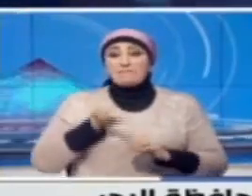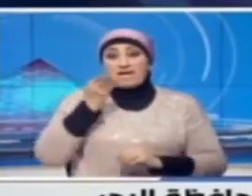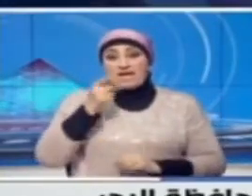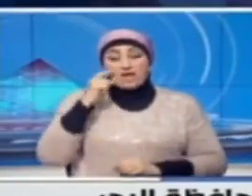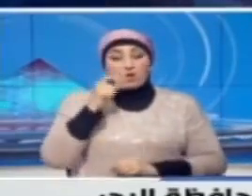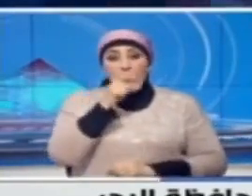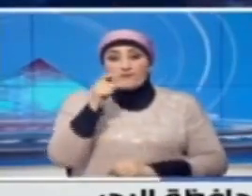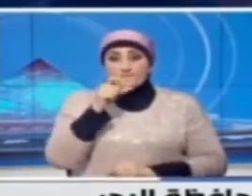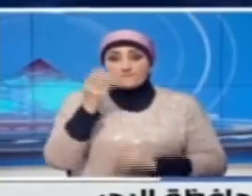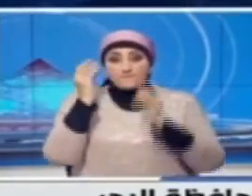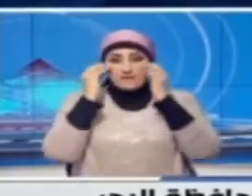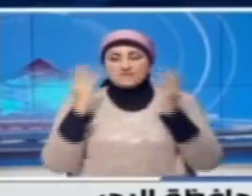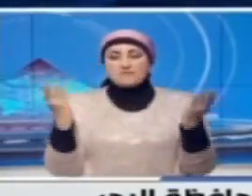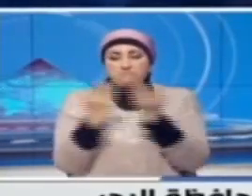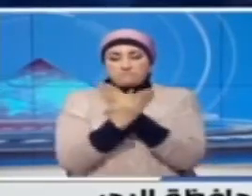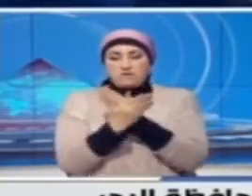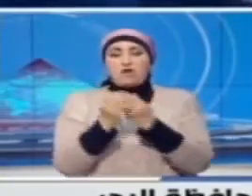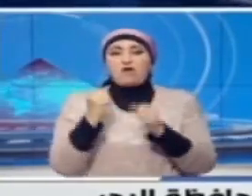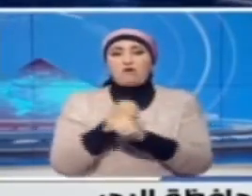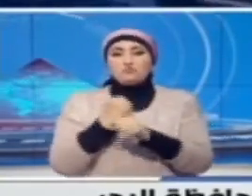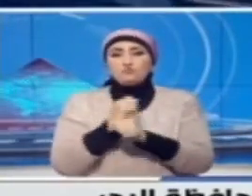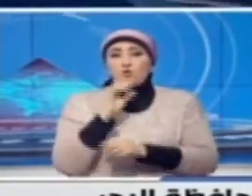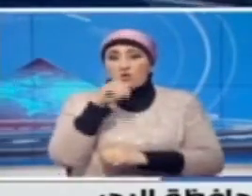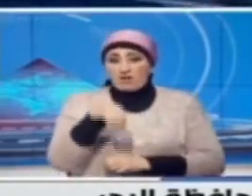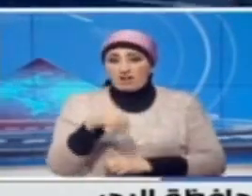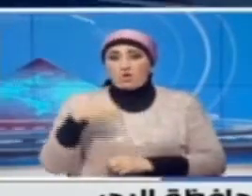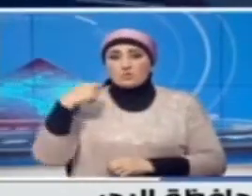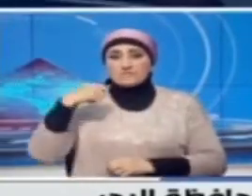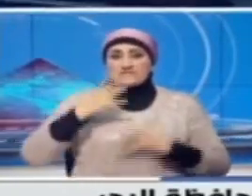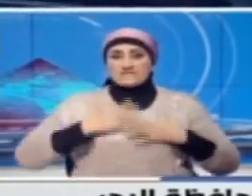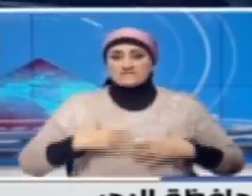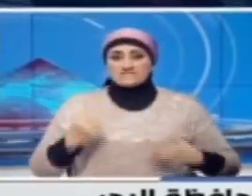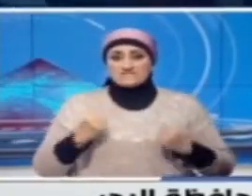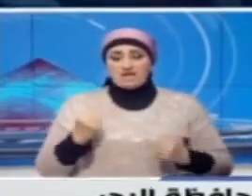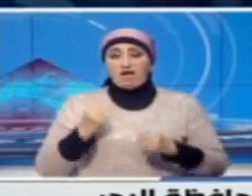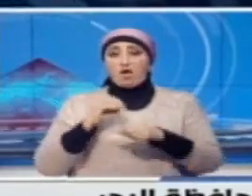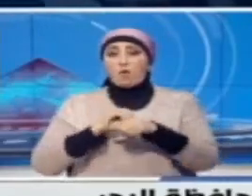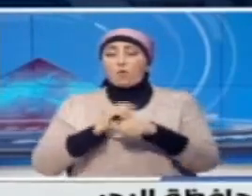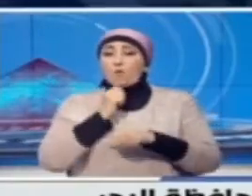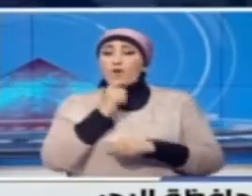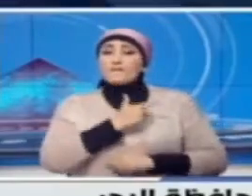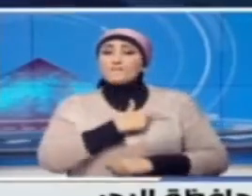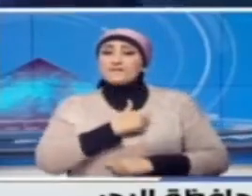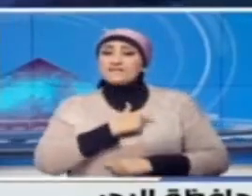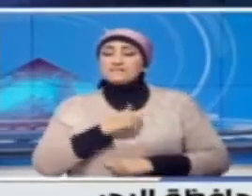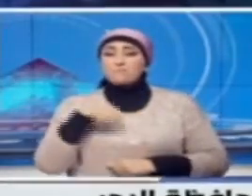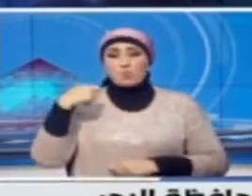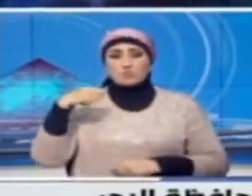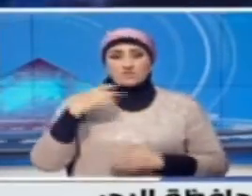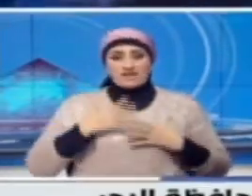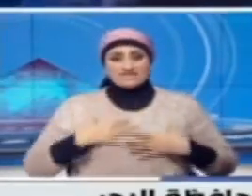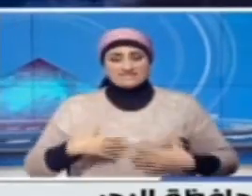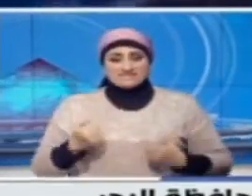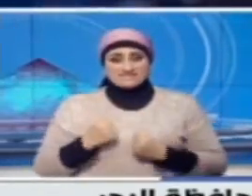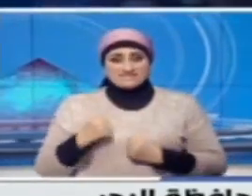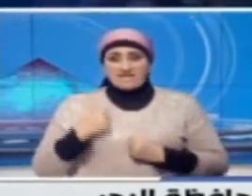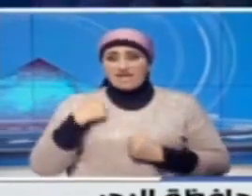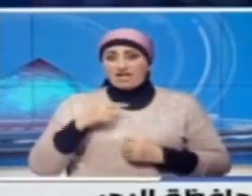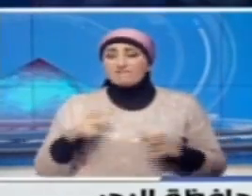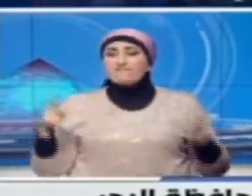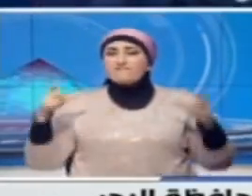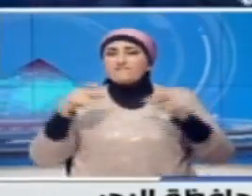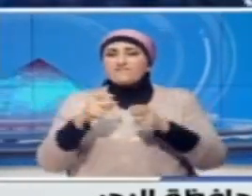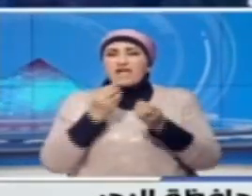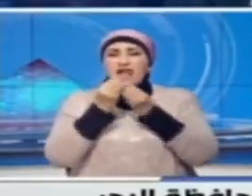العلمي القائم بعمل وزير الصحة والسكان. وأوضح المتحدث باسم وزارة الصحة والسكان أنه تم